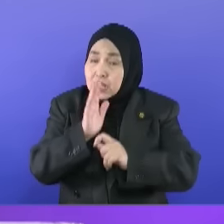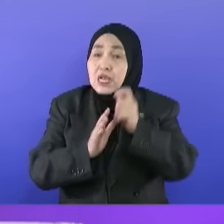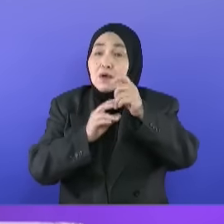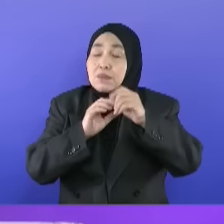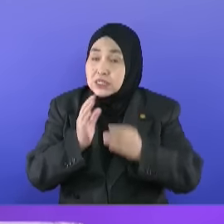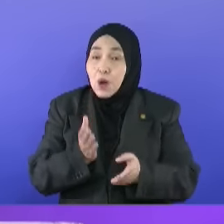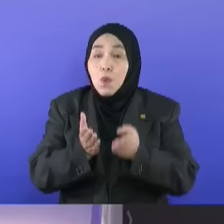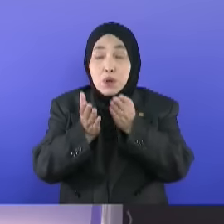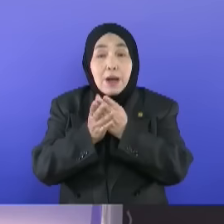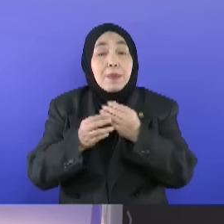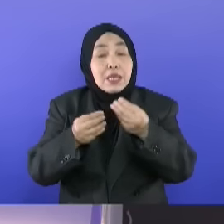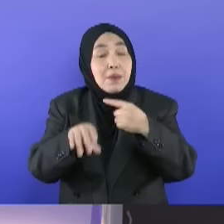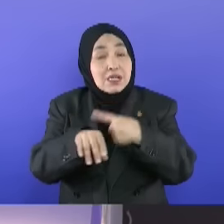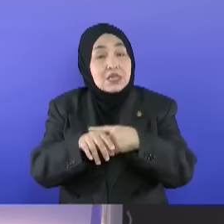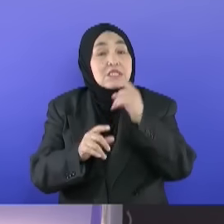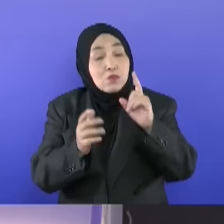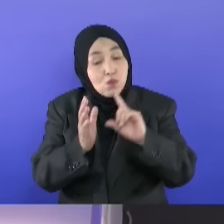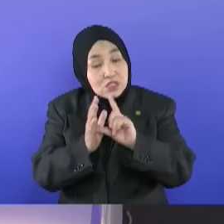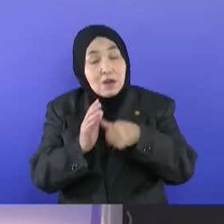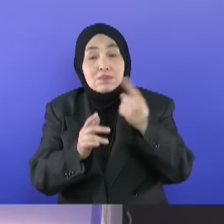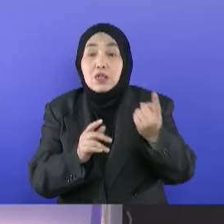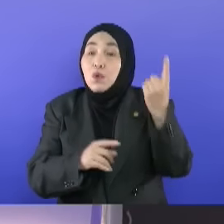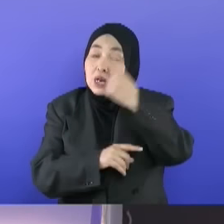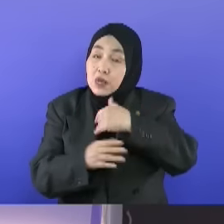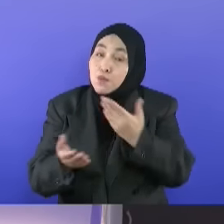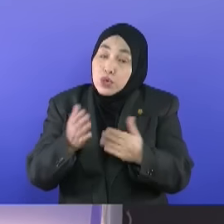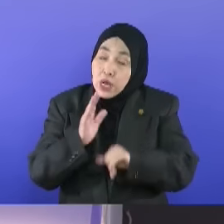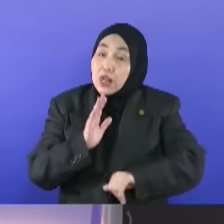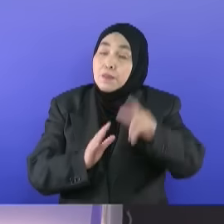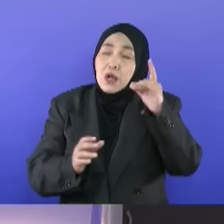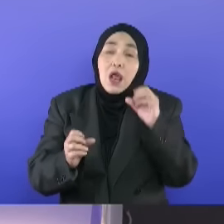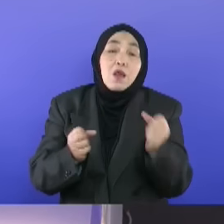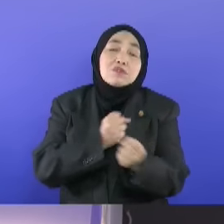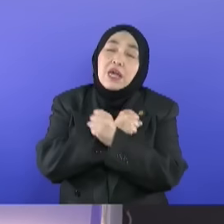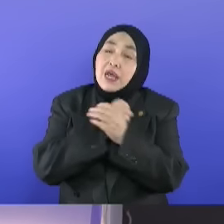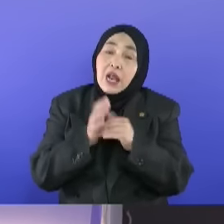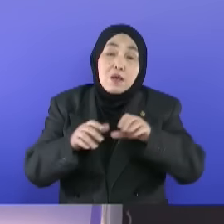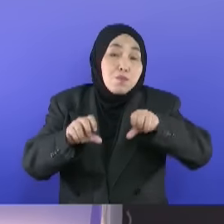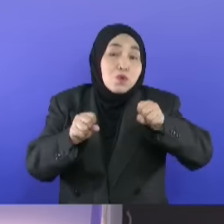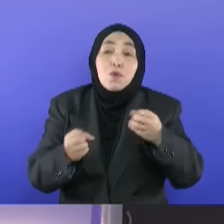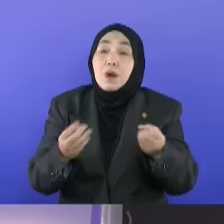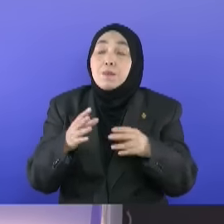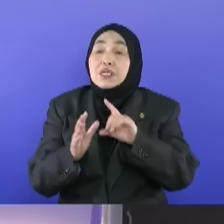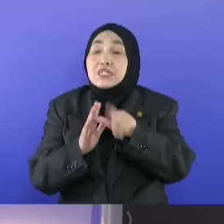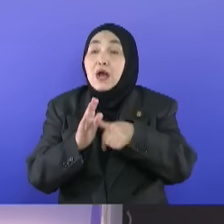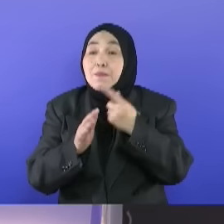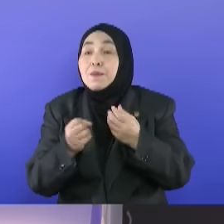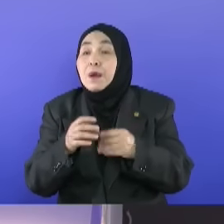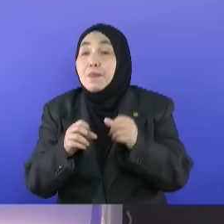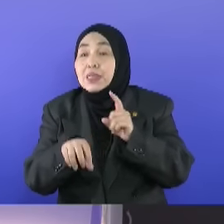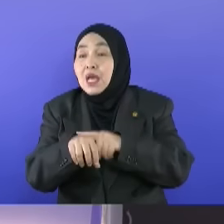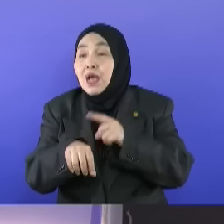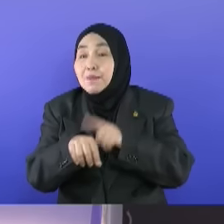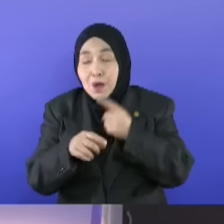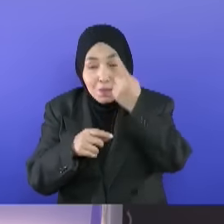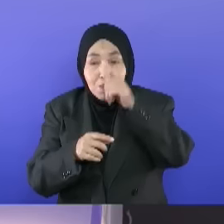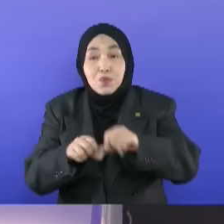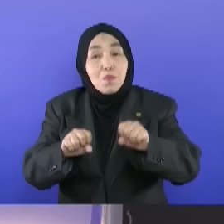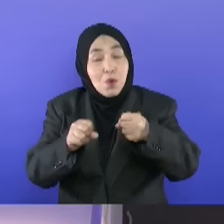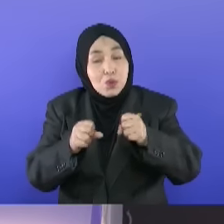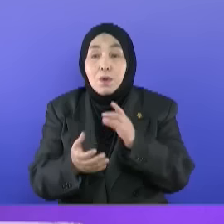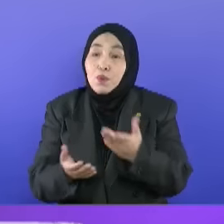Ustaz bagi masa 1 jam satu hari mungkin lebih. Ya. Kalau sayang lagi motor tu mungkin berapa jam tuan-tuan bagi masa pada motor. Okey